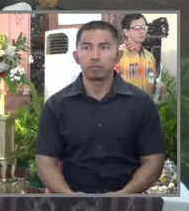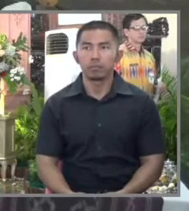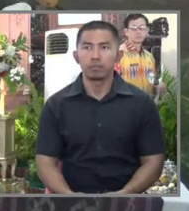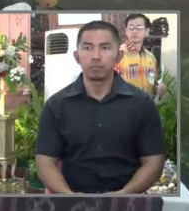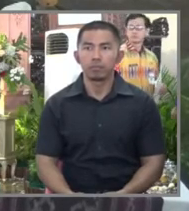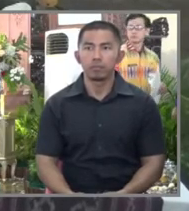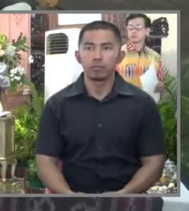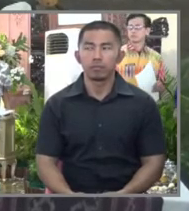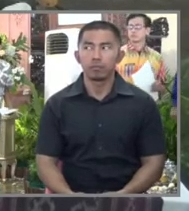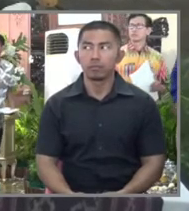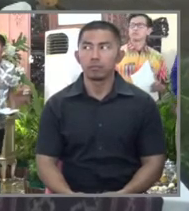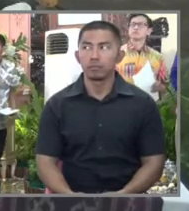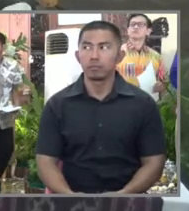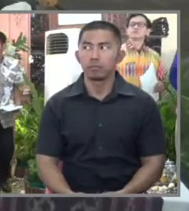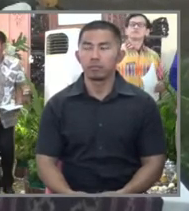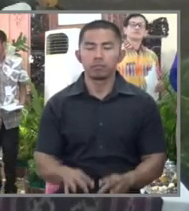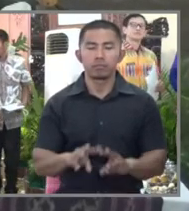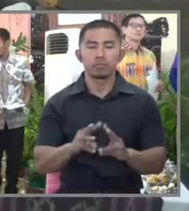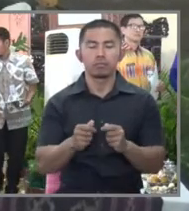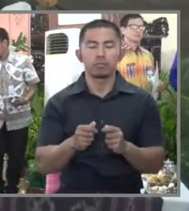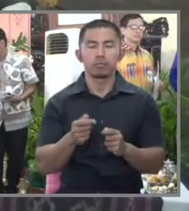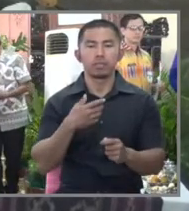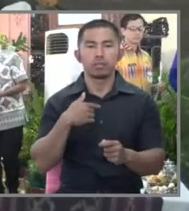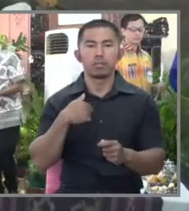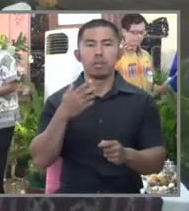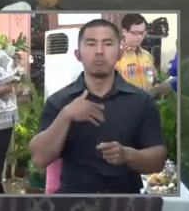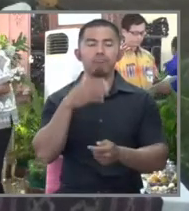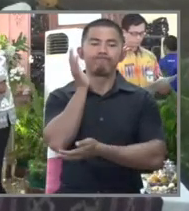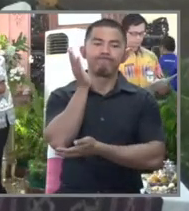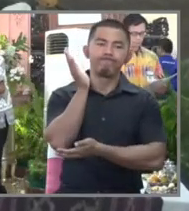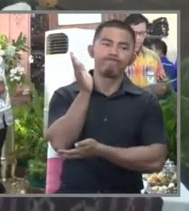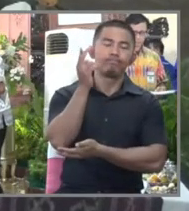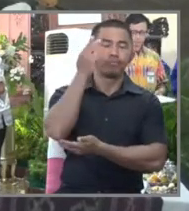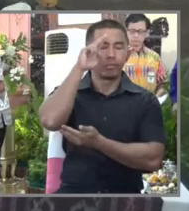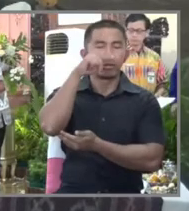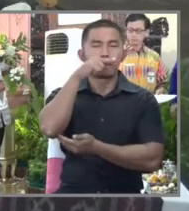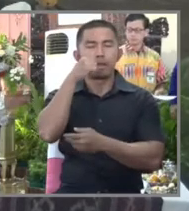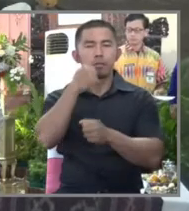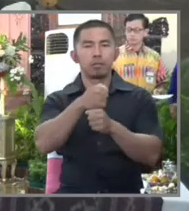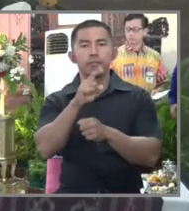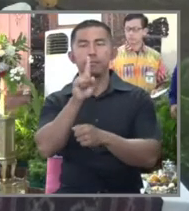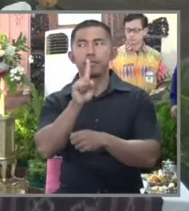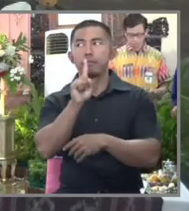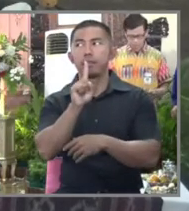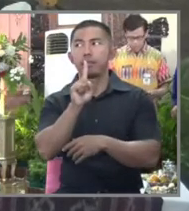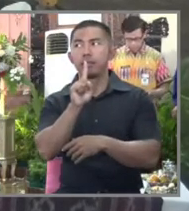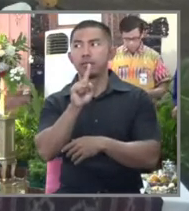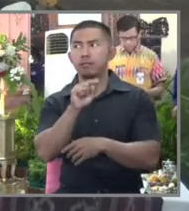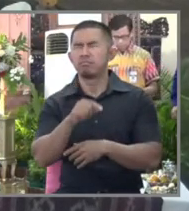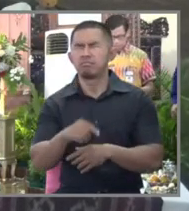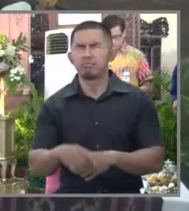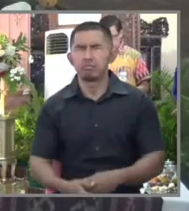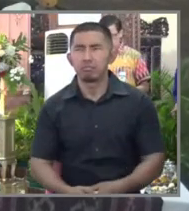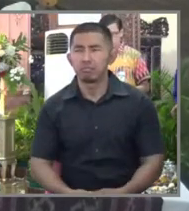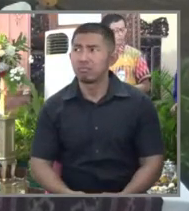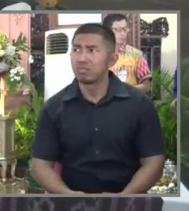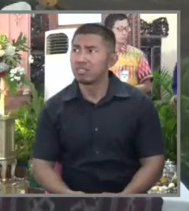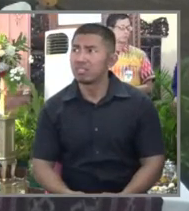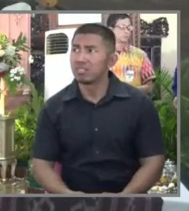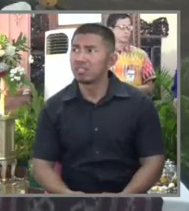Bakwil ini. Ada beberapa hal yang sampaikan Bapak. Yang pertama, Mas, yang pertama nama